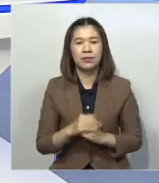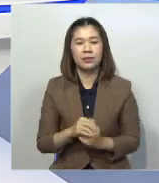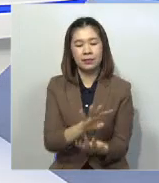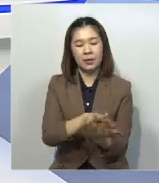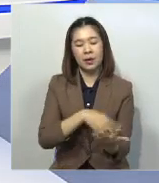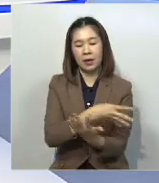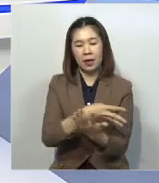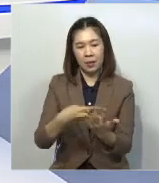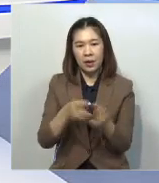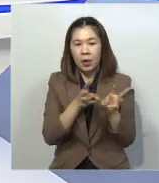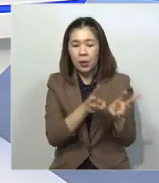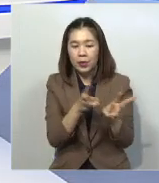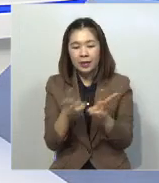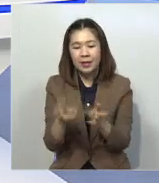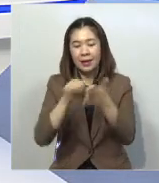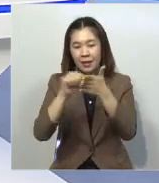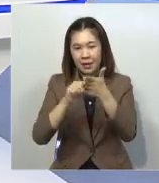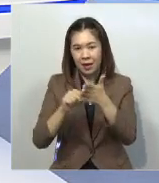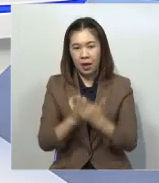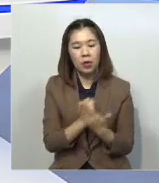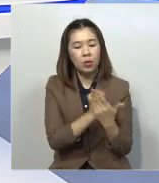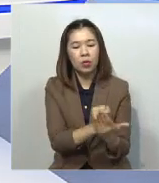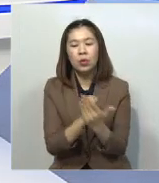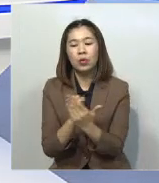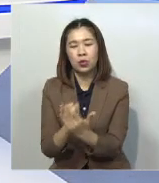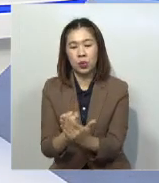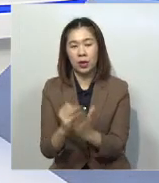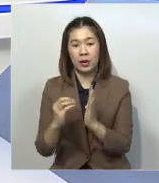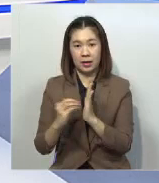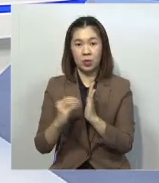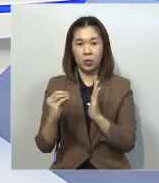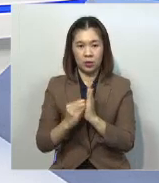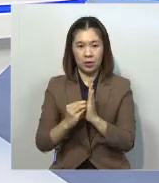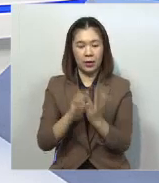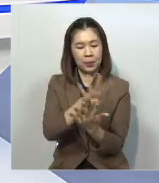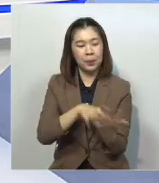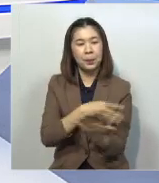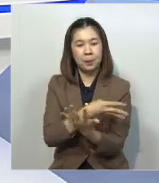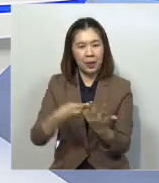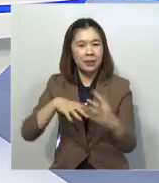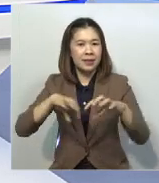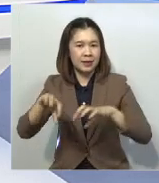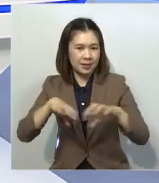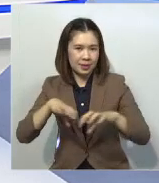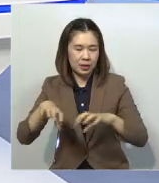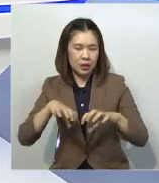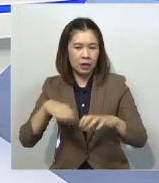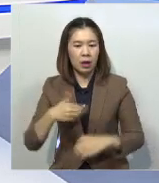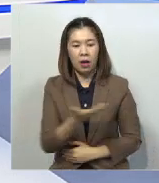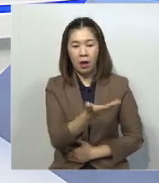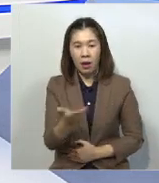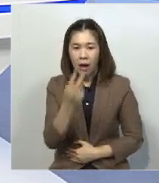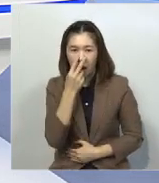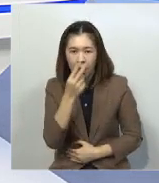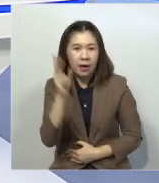็หนึ่งในมาตรการหนึ่งในแนวทางที่จะเข้ามาช่วยบรรเทาปัญหาที่ทางกรุงเทพมหานครวางเอาไว้นะคะหลายๆคนตามข่าว